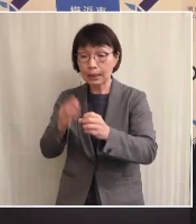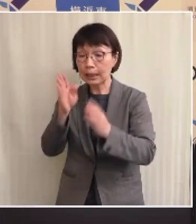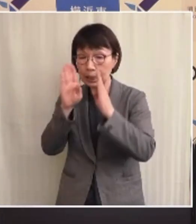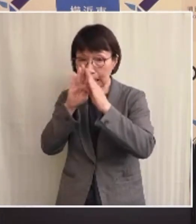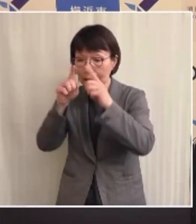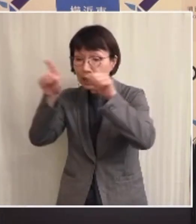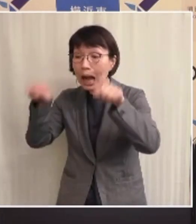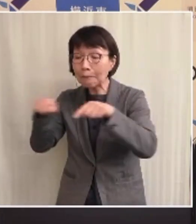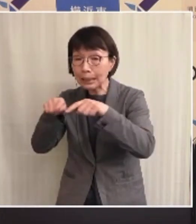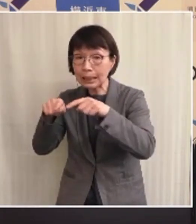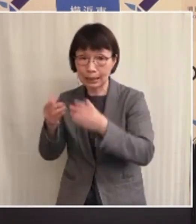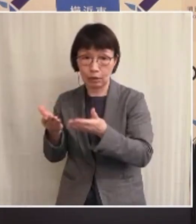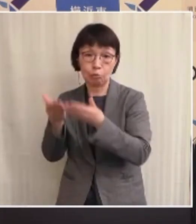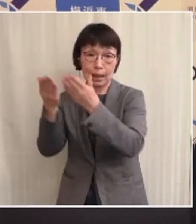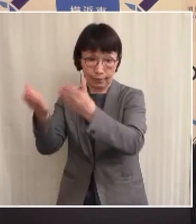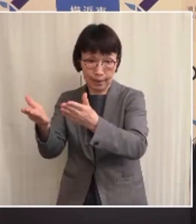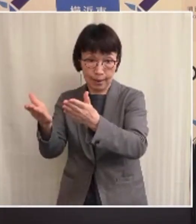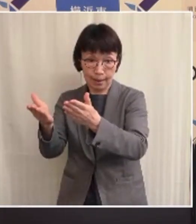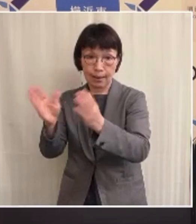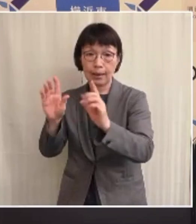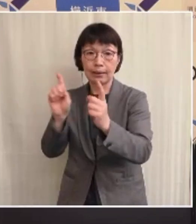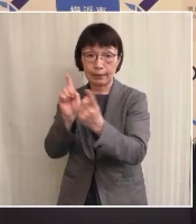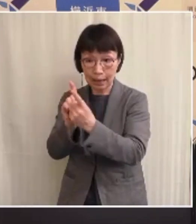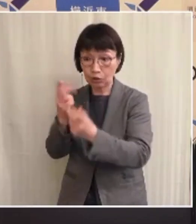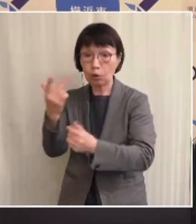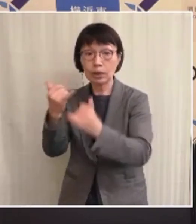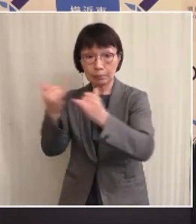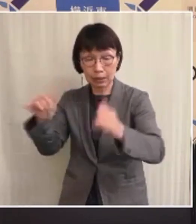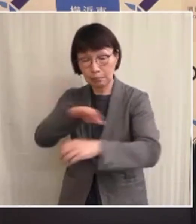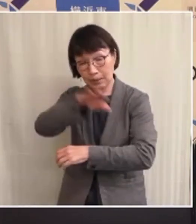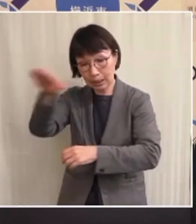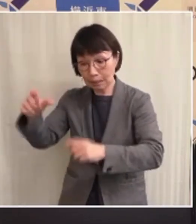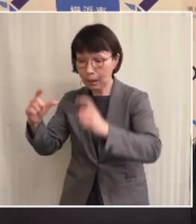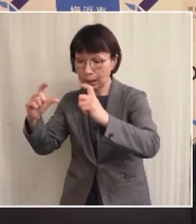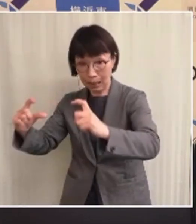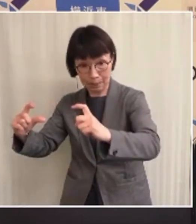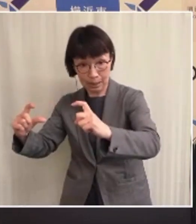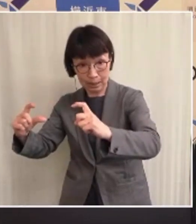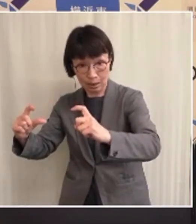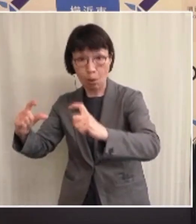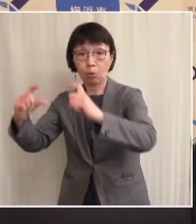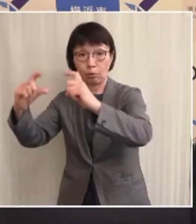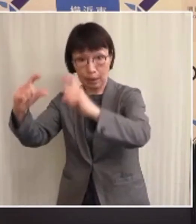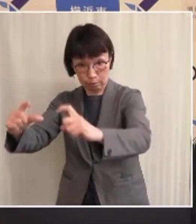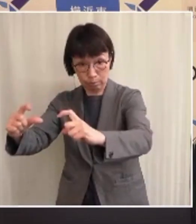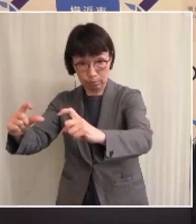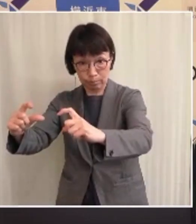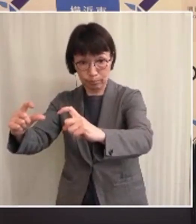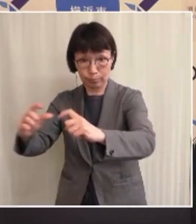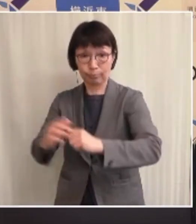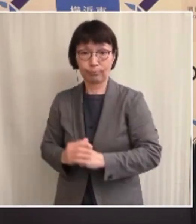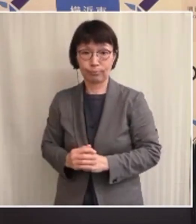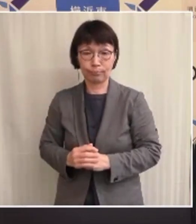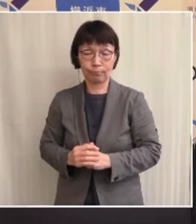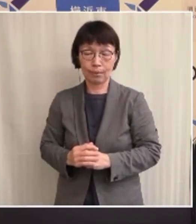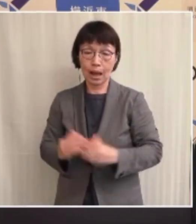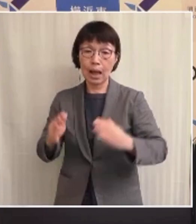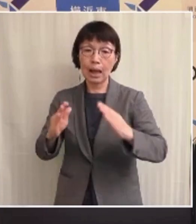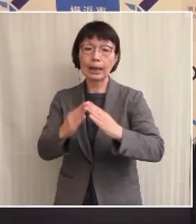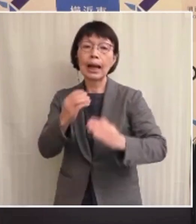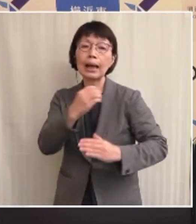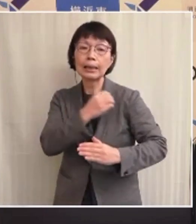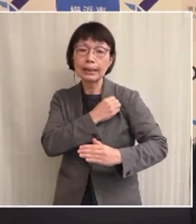いて、紙で対象の市民の皆様に、お配りをさせていただいて、で、会員